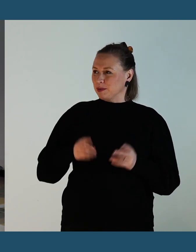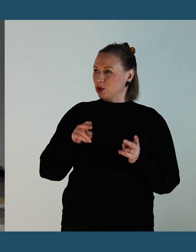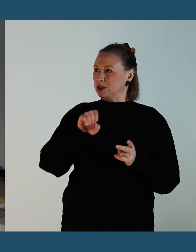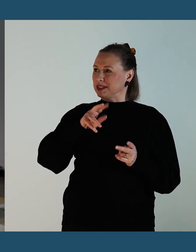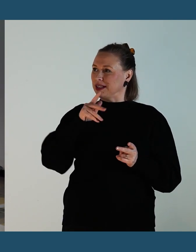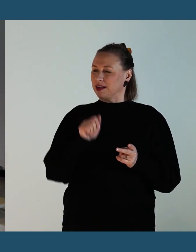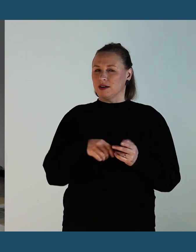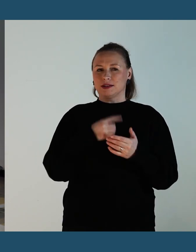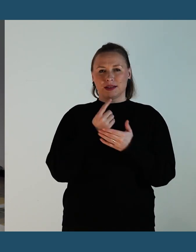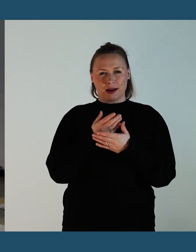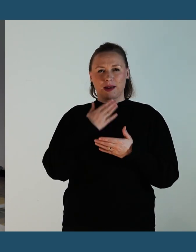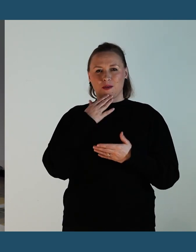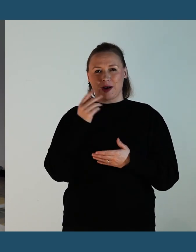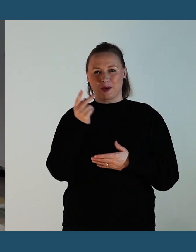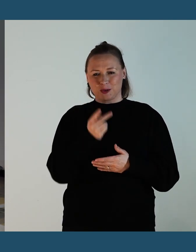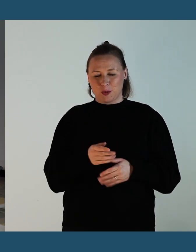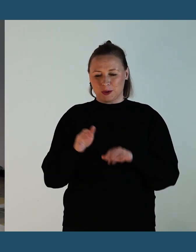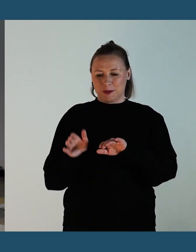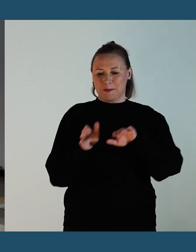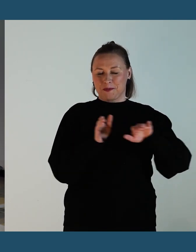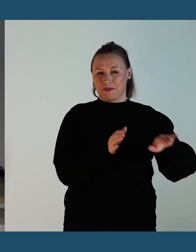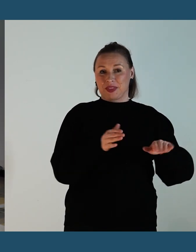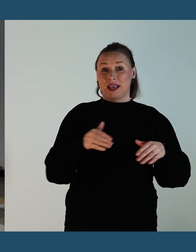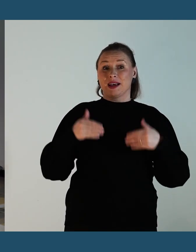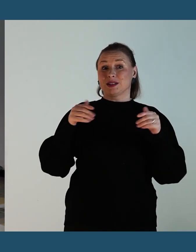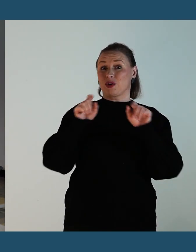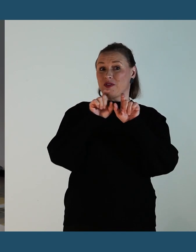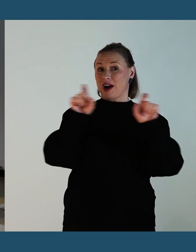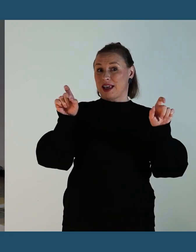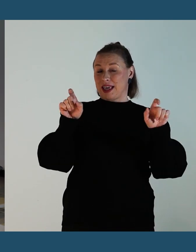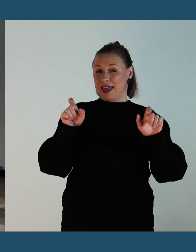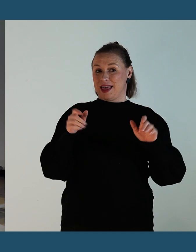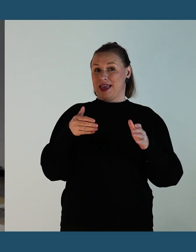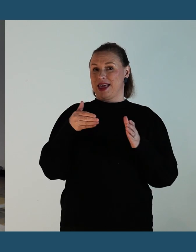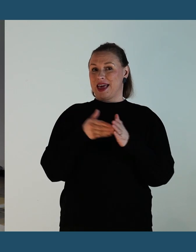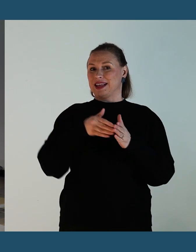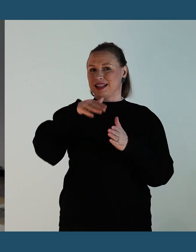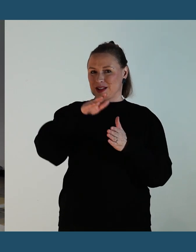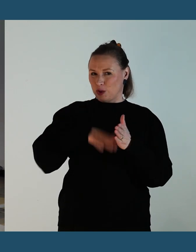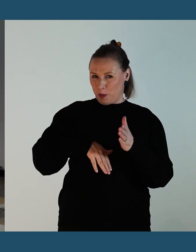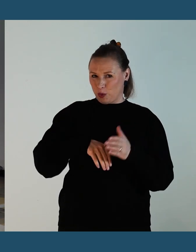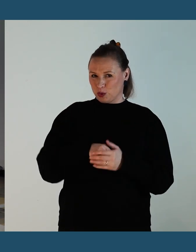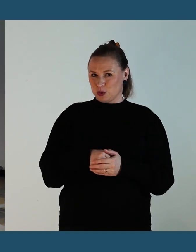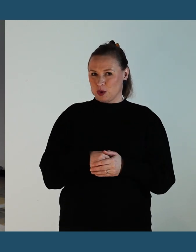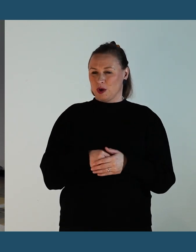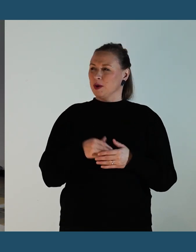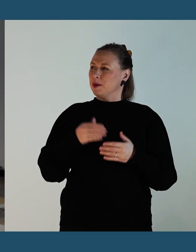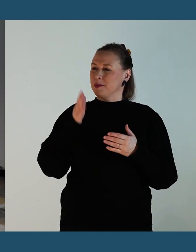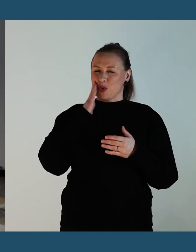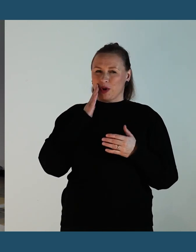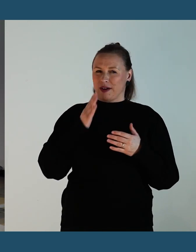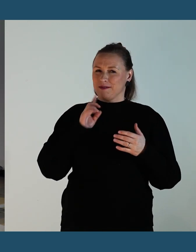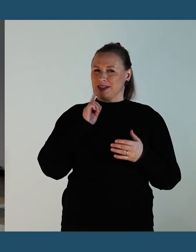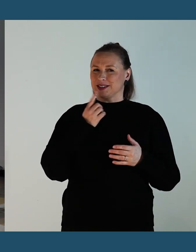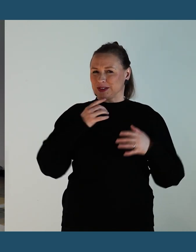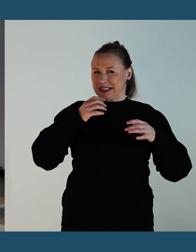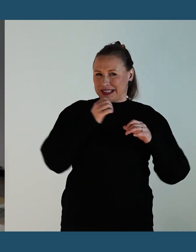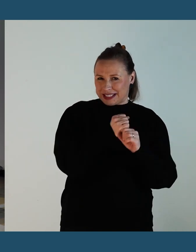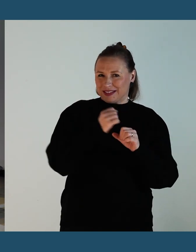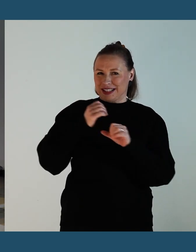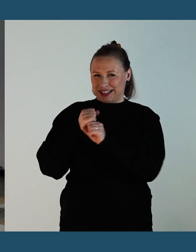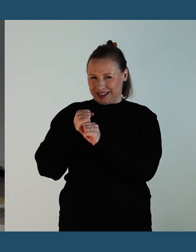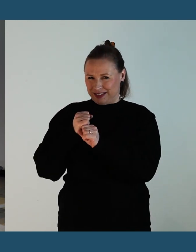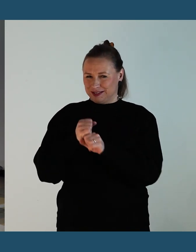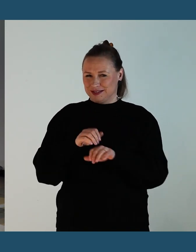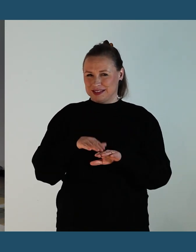Puhutaan seuraavaksi esteettömyydestä. Mä muistutan tässä vaiheessa, pyrkikää pitämään vastaukset mahdollisimman tiiviinä, niin sitä enemmän ehditään käydä